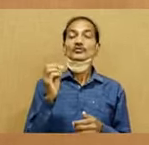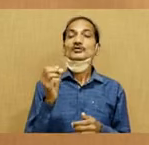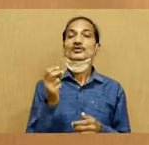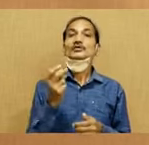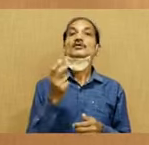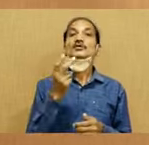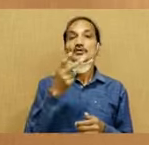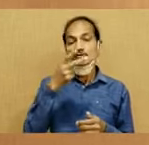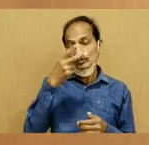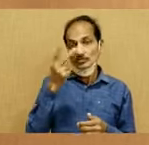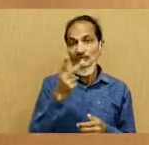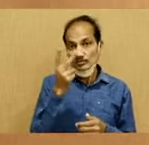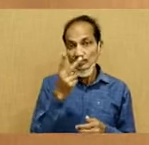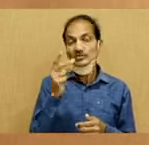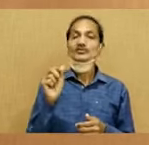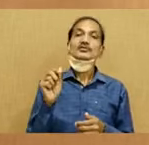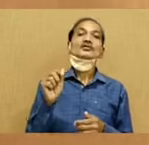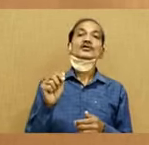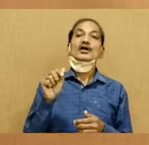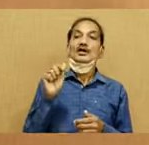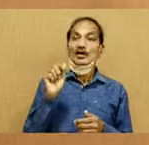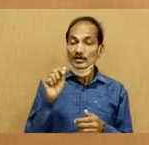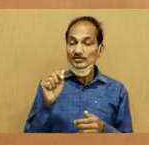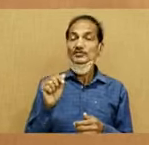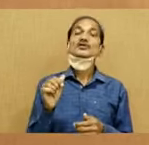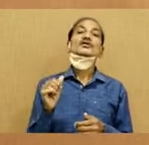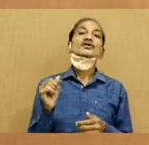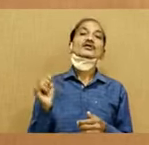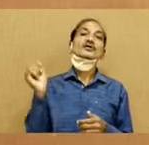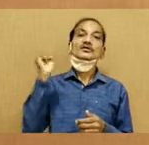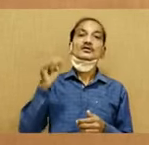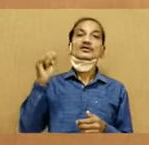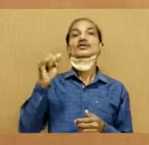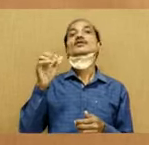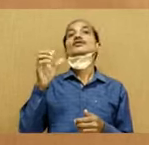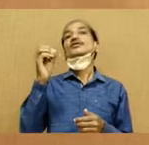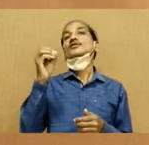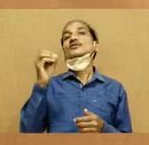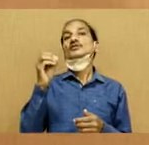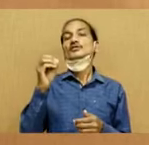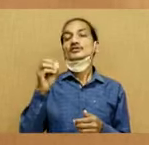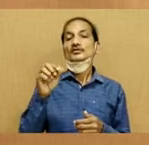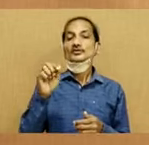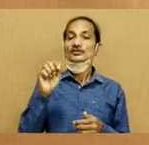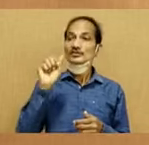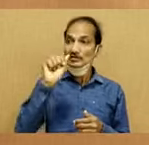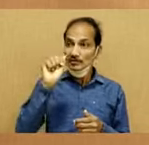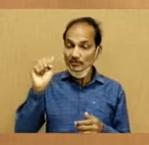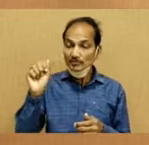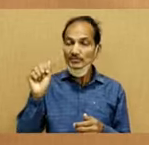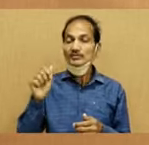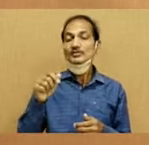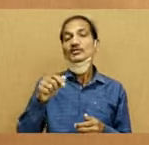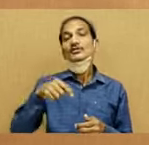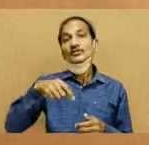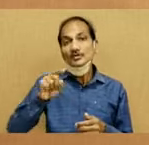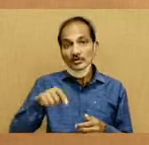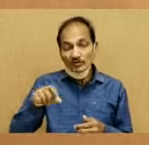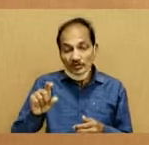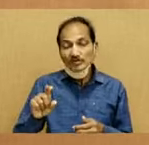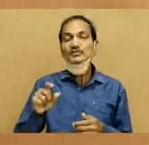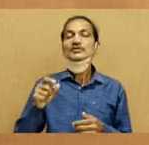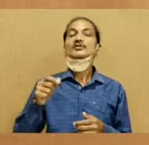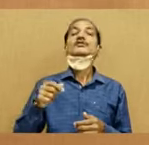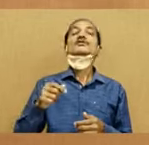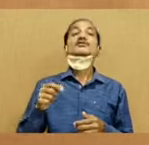संख्या आज अवधि हला 60। एई व्यक्ति माने स्वेच्छा रे संक्रमित होइनाहंती,